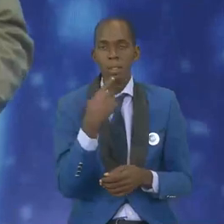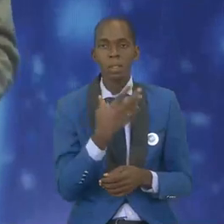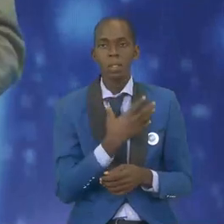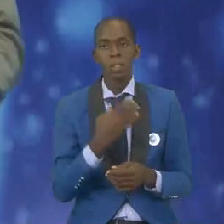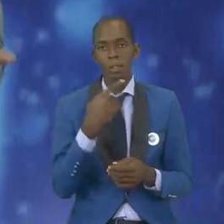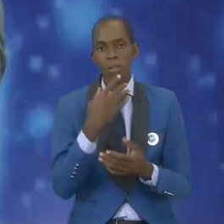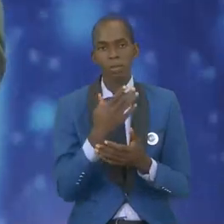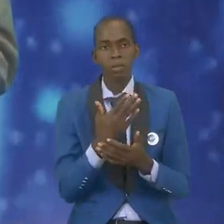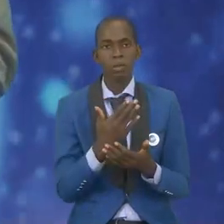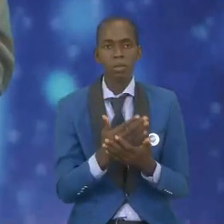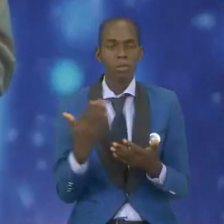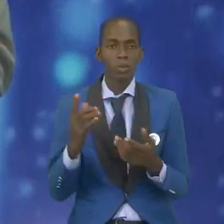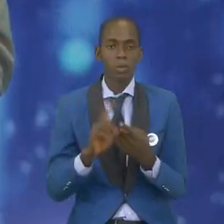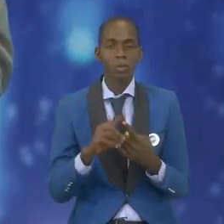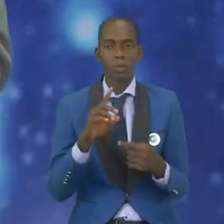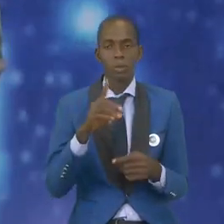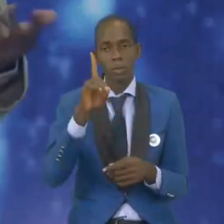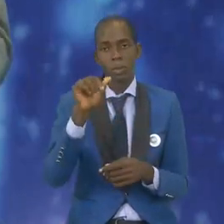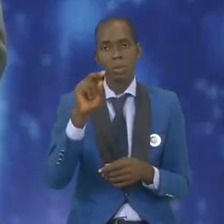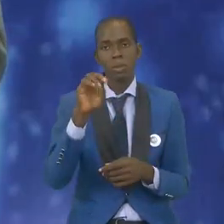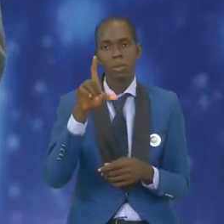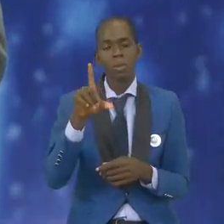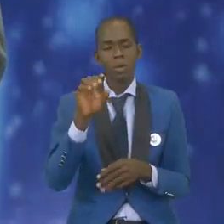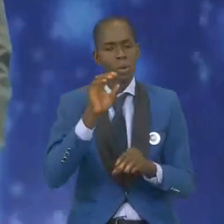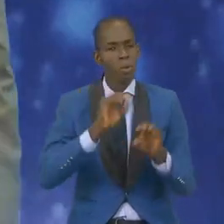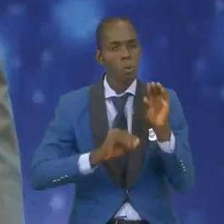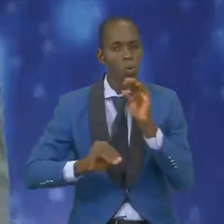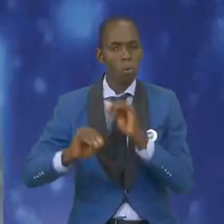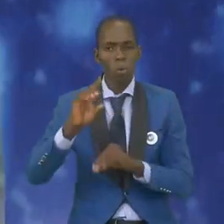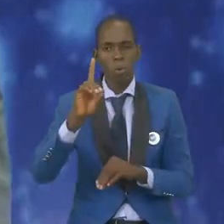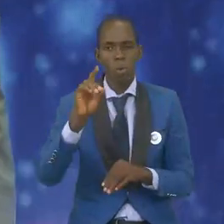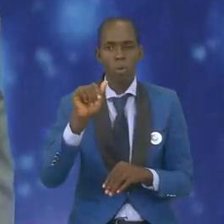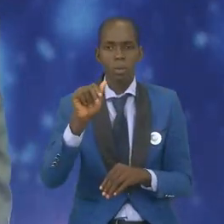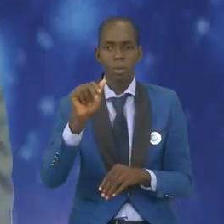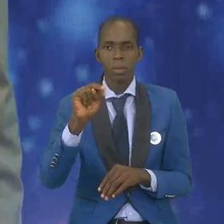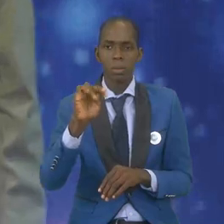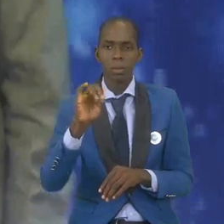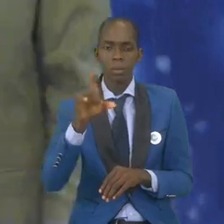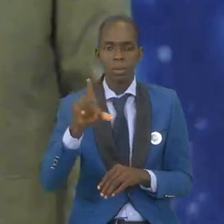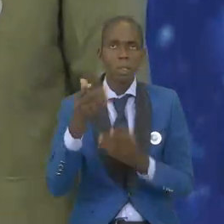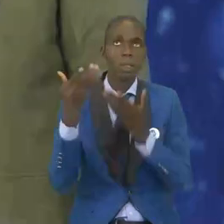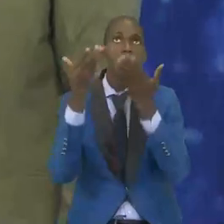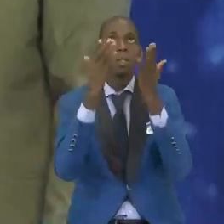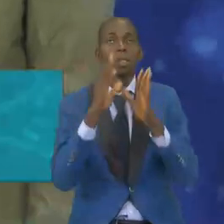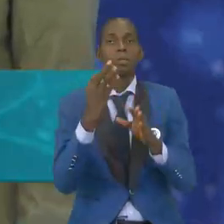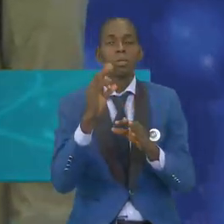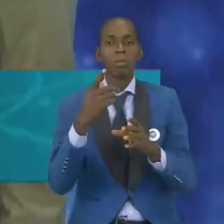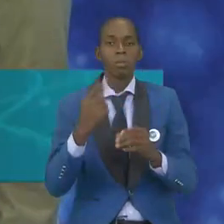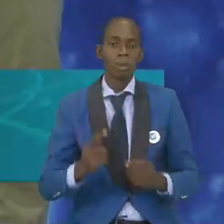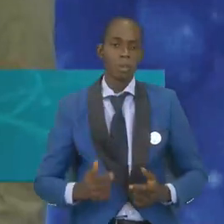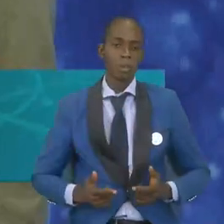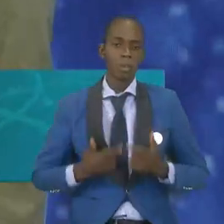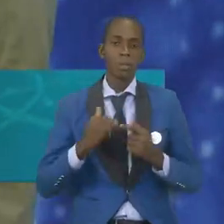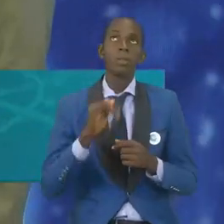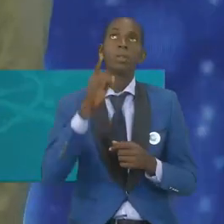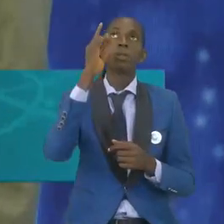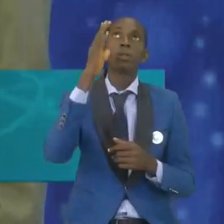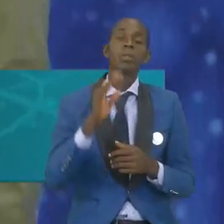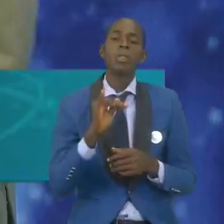Le roi prit la parole et dit à Daniel, « Daniel, serviteur du Dieu